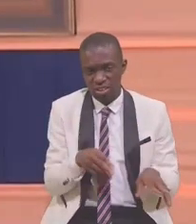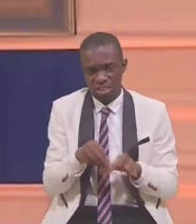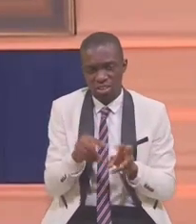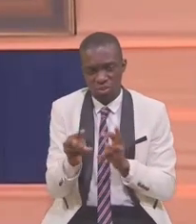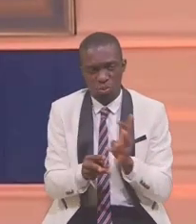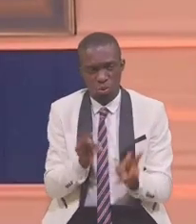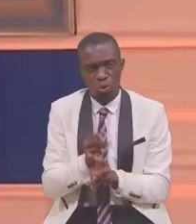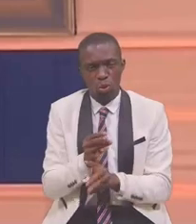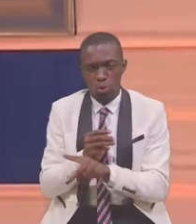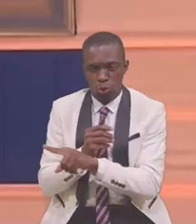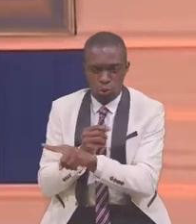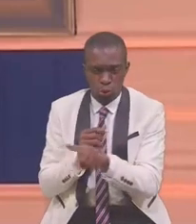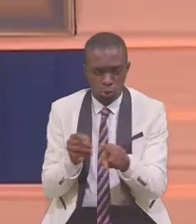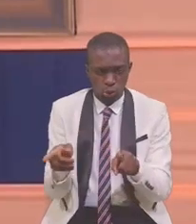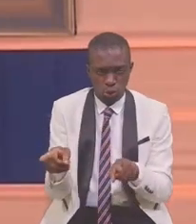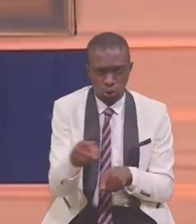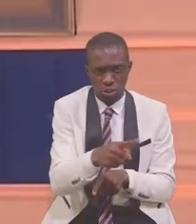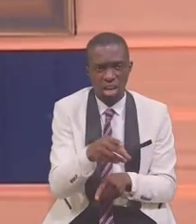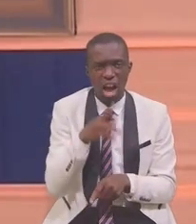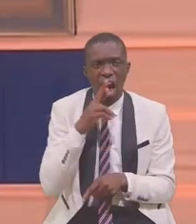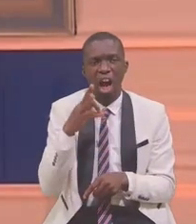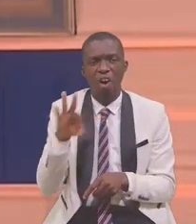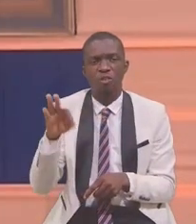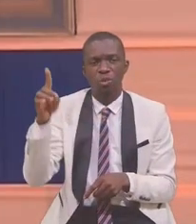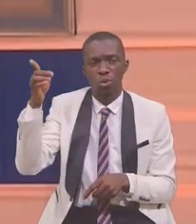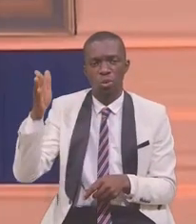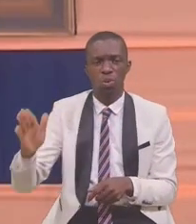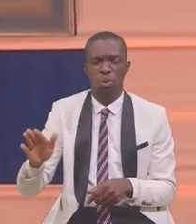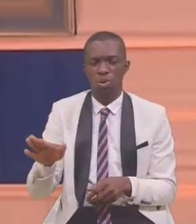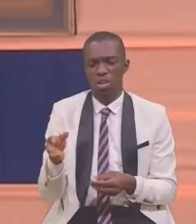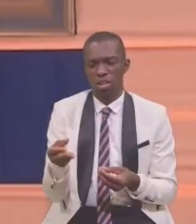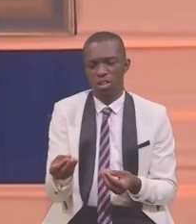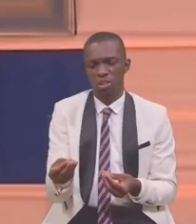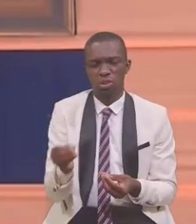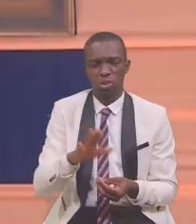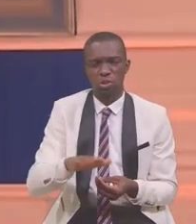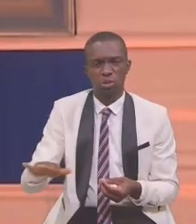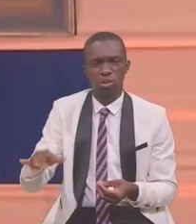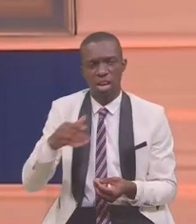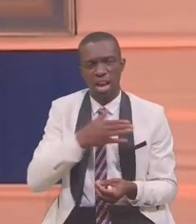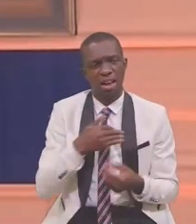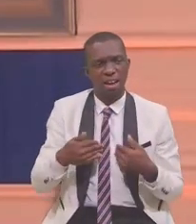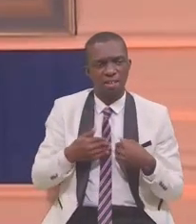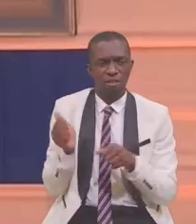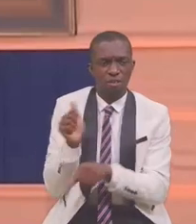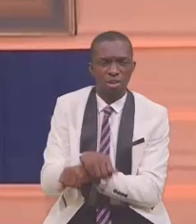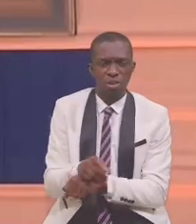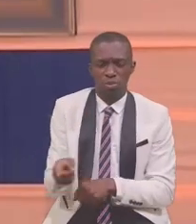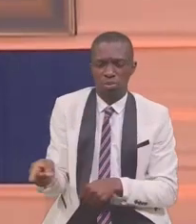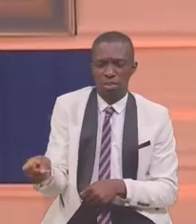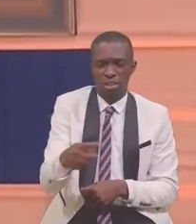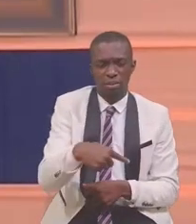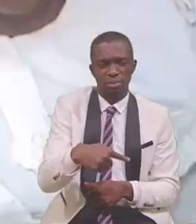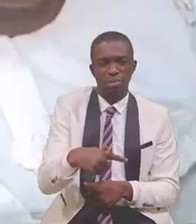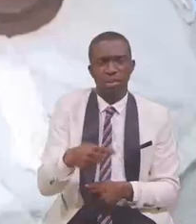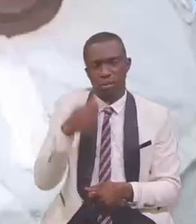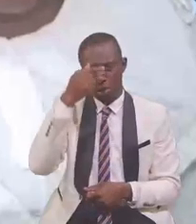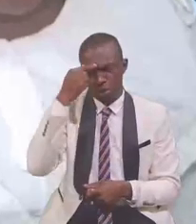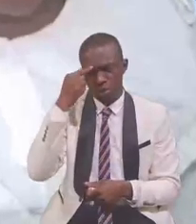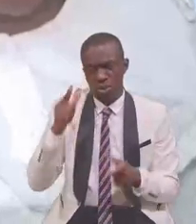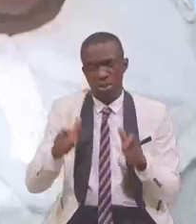enfants, vous êtes de Dieu et vous les avez vaincus, parce que celui qui est en vous est plus grand que celui